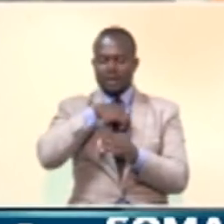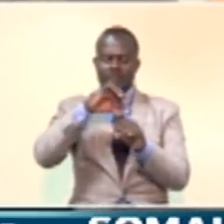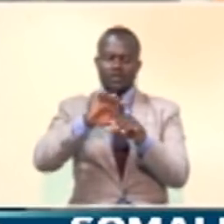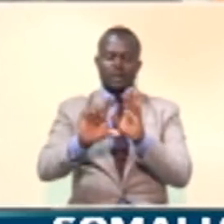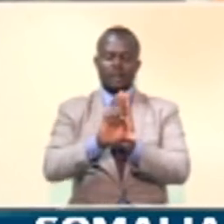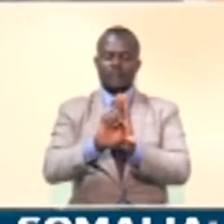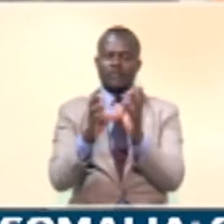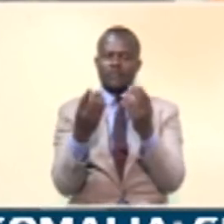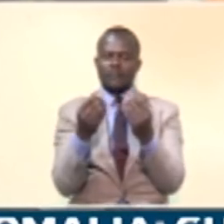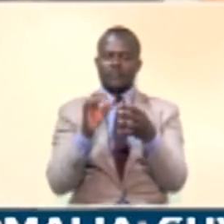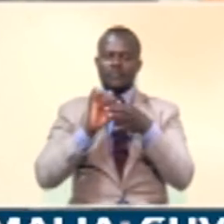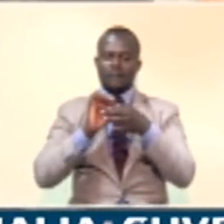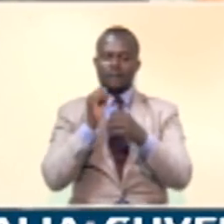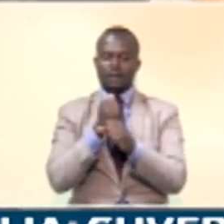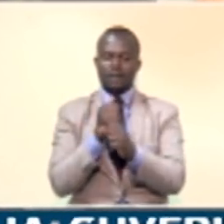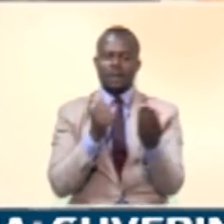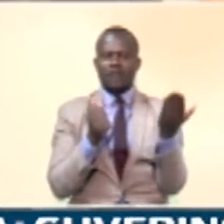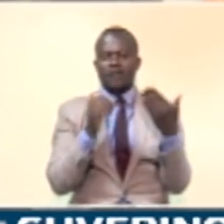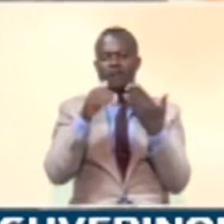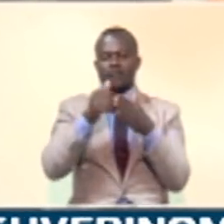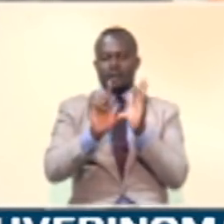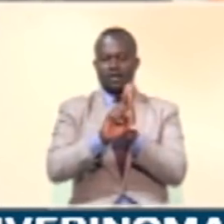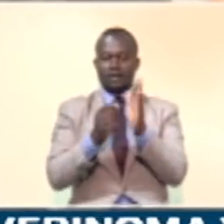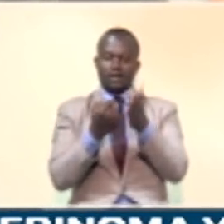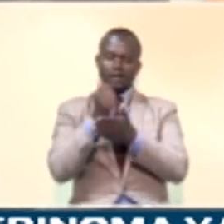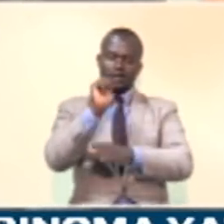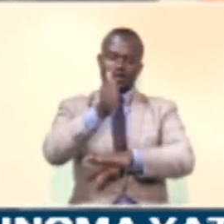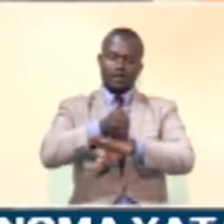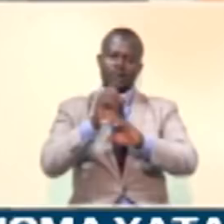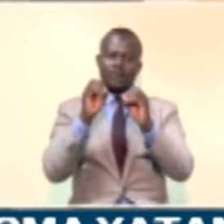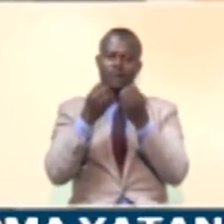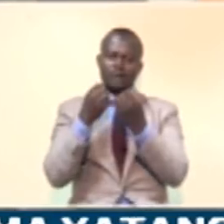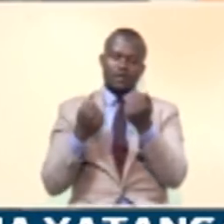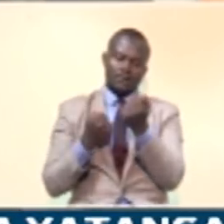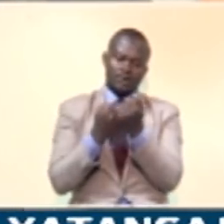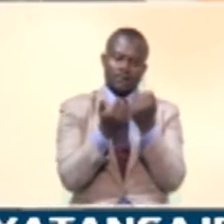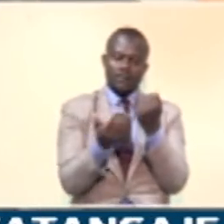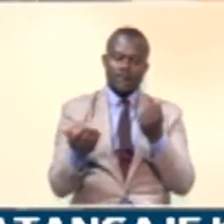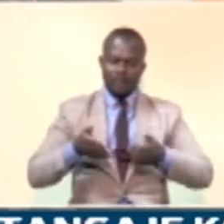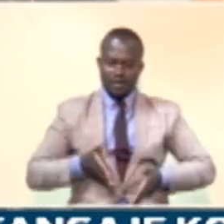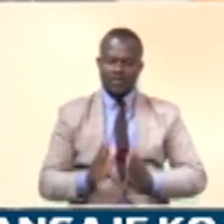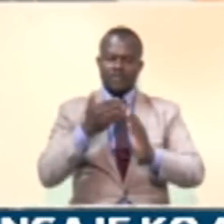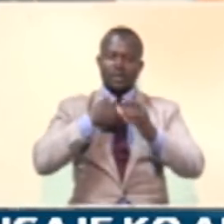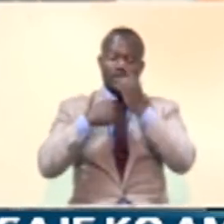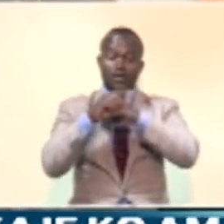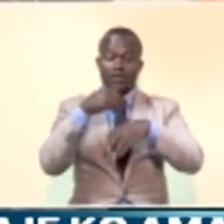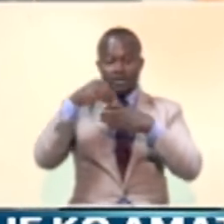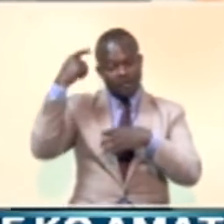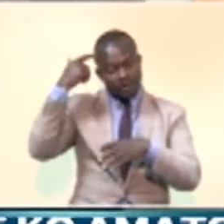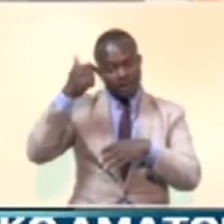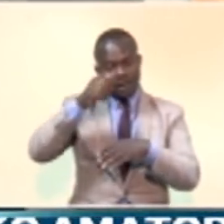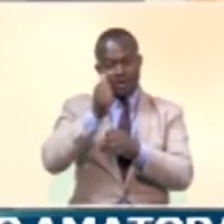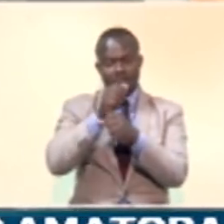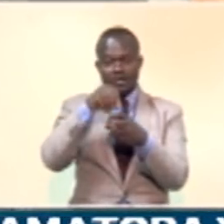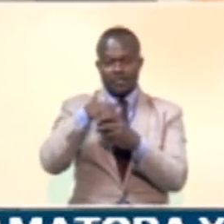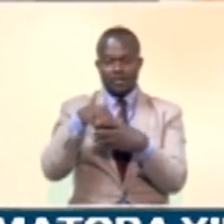itegeko ritworohereza imikorere aho iryo tegeko ryatumye dushyiraho umuryango urengera abana bavukanye ubumuga bwo mu mutwe ari nabyo